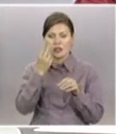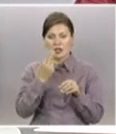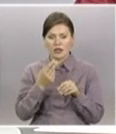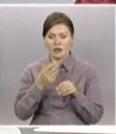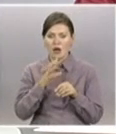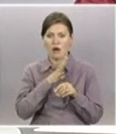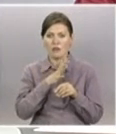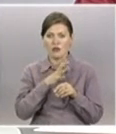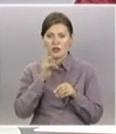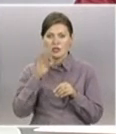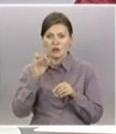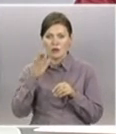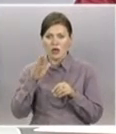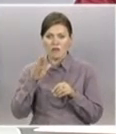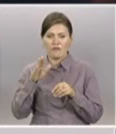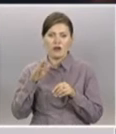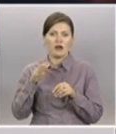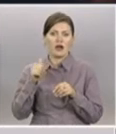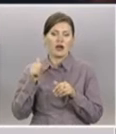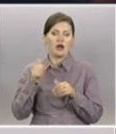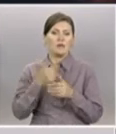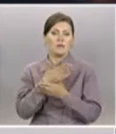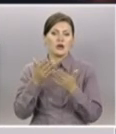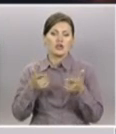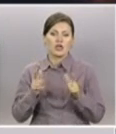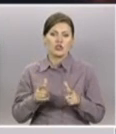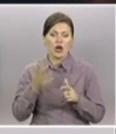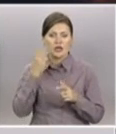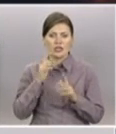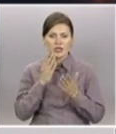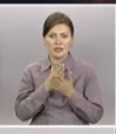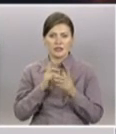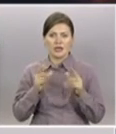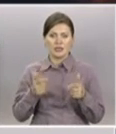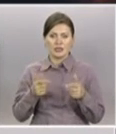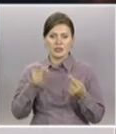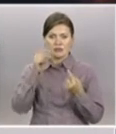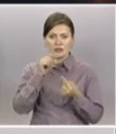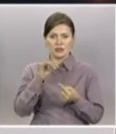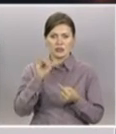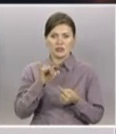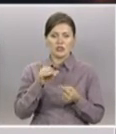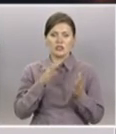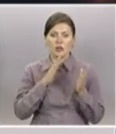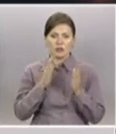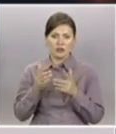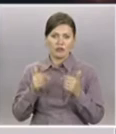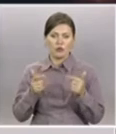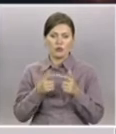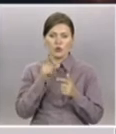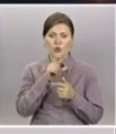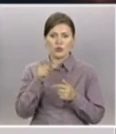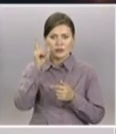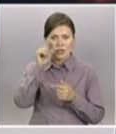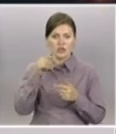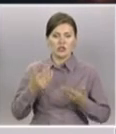которую мы и реализуем. Когда есть у нас согласие, соответственно, будет стабильность в обществе. Люди знают,